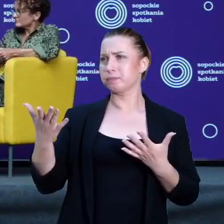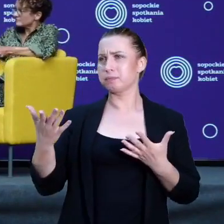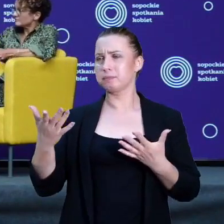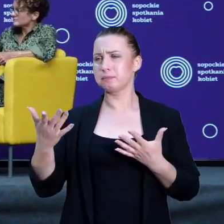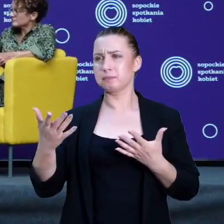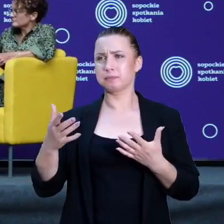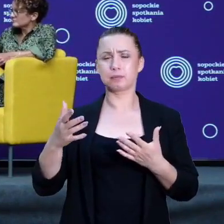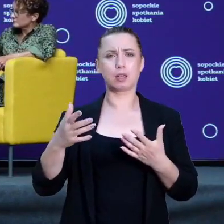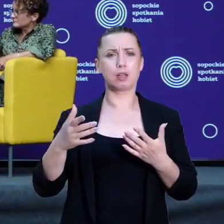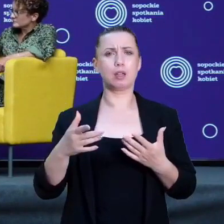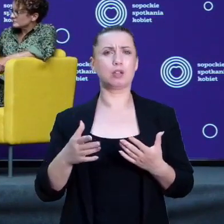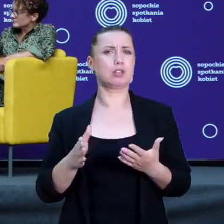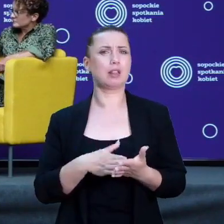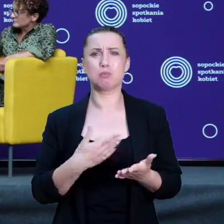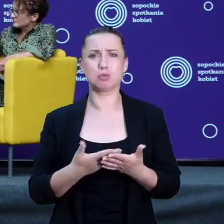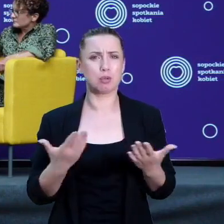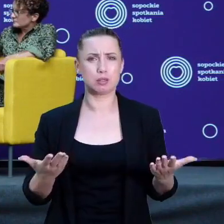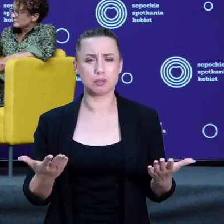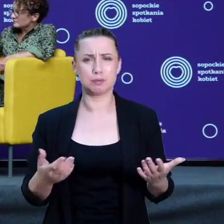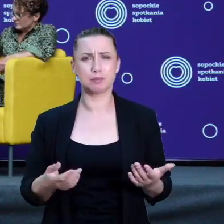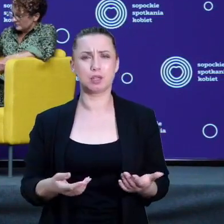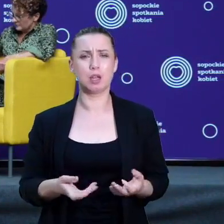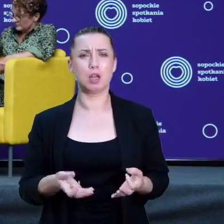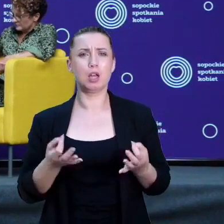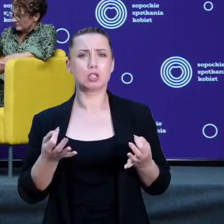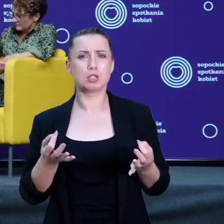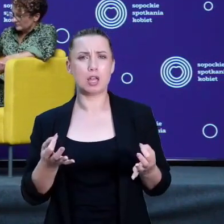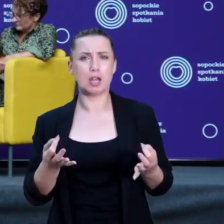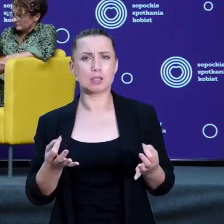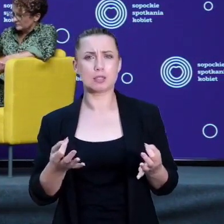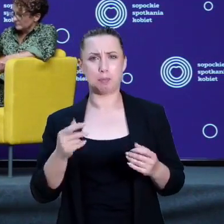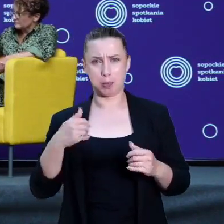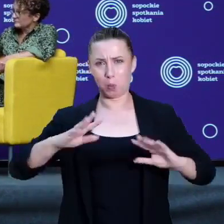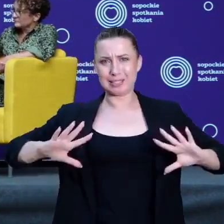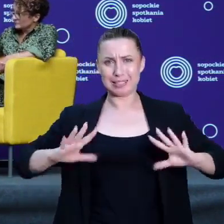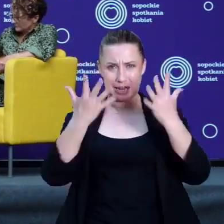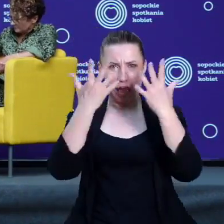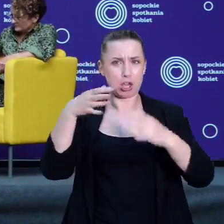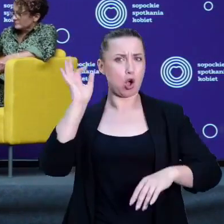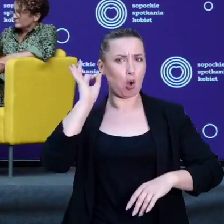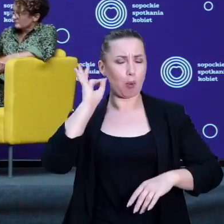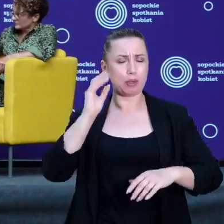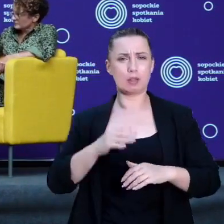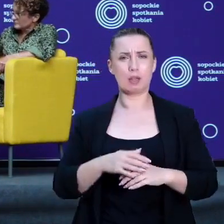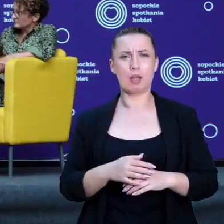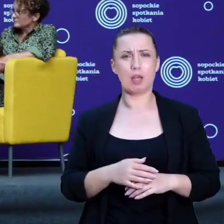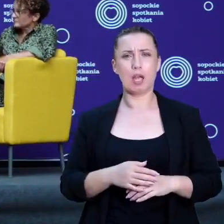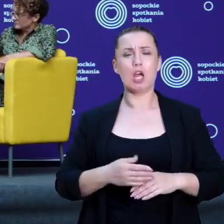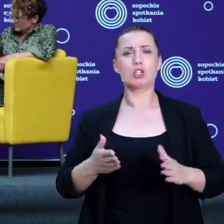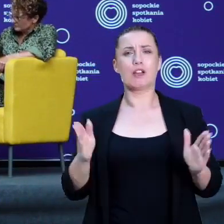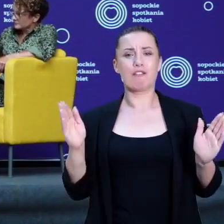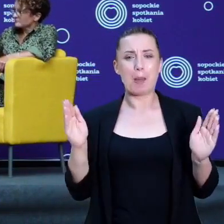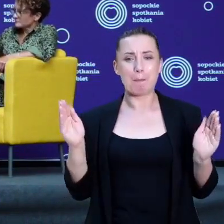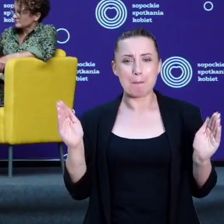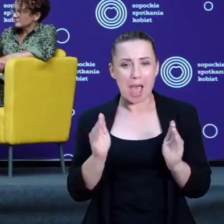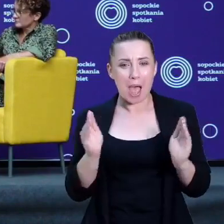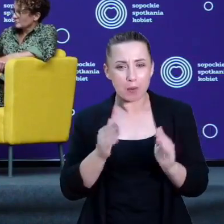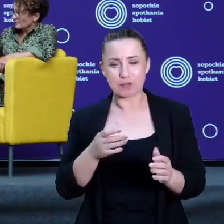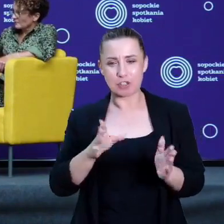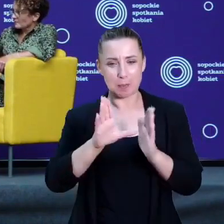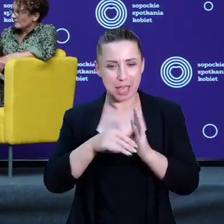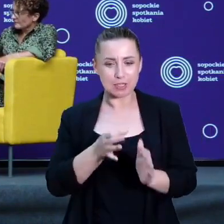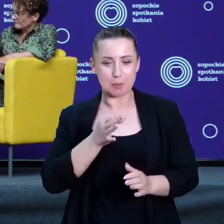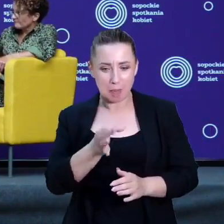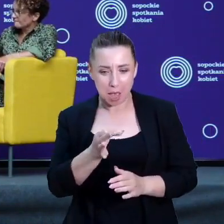takie zjawisko, które się objawiło przy okazji właśnie strajku kobiet, prawda, to, że w małych miejscowościach kobiety,